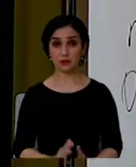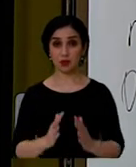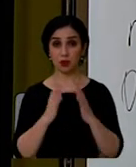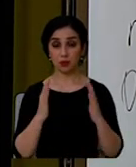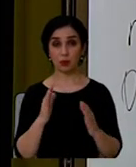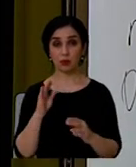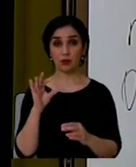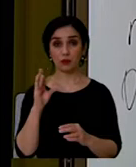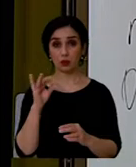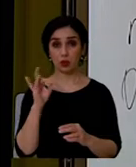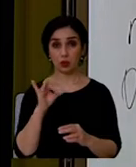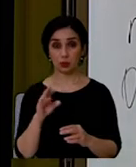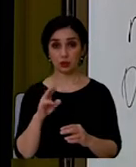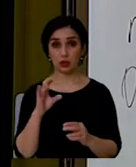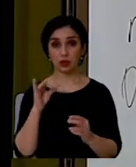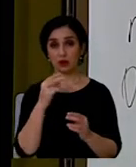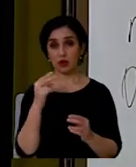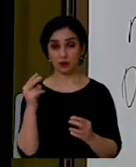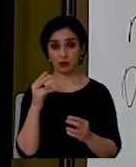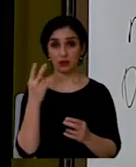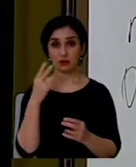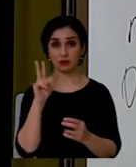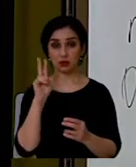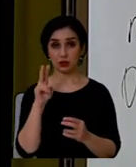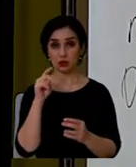Объем водорода равен